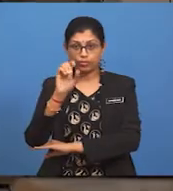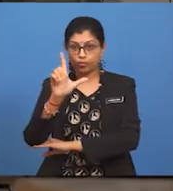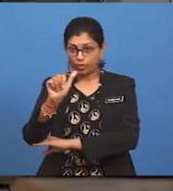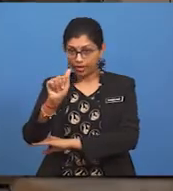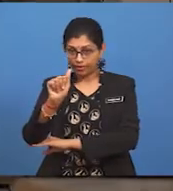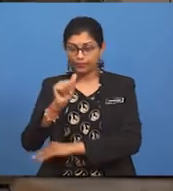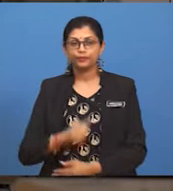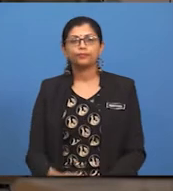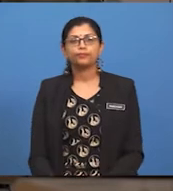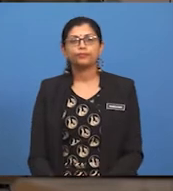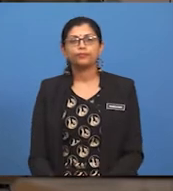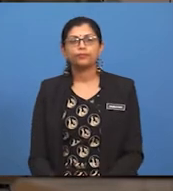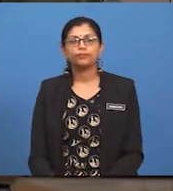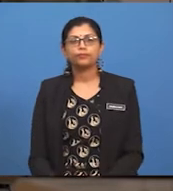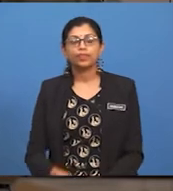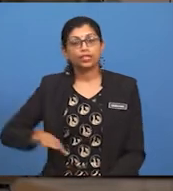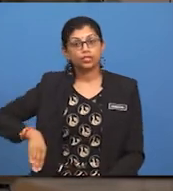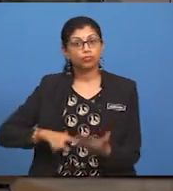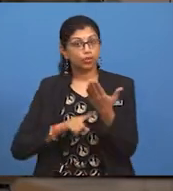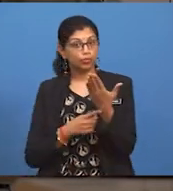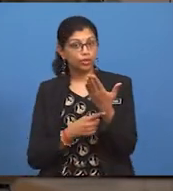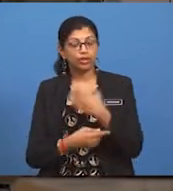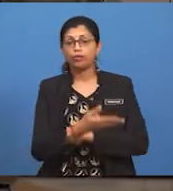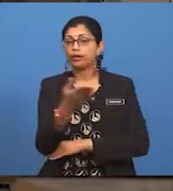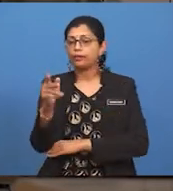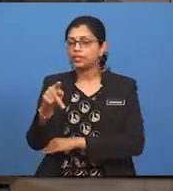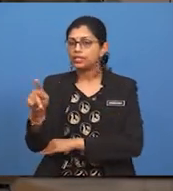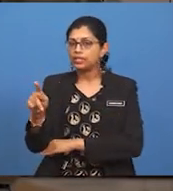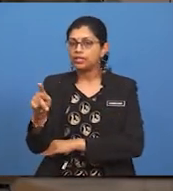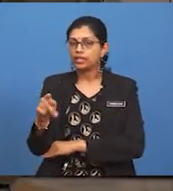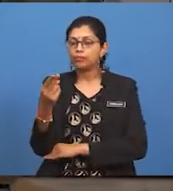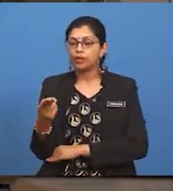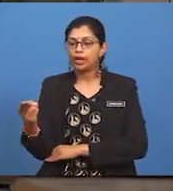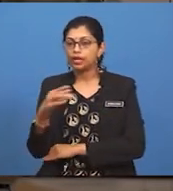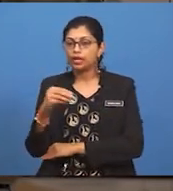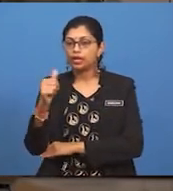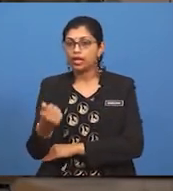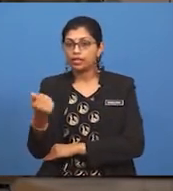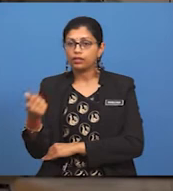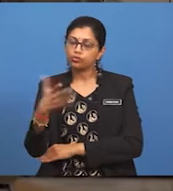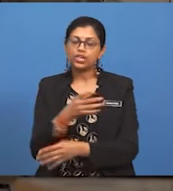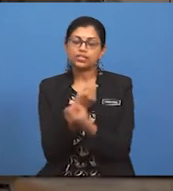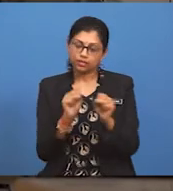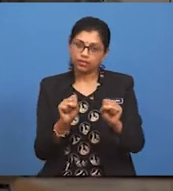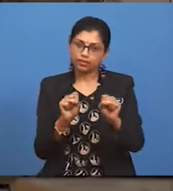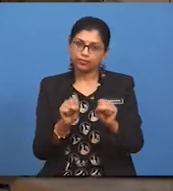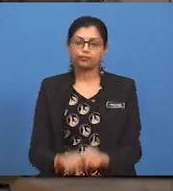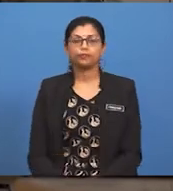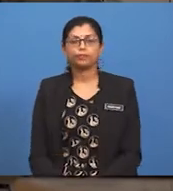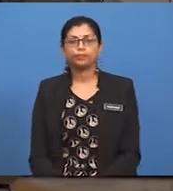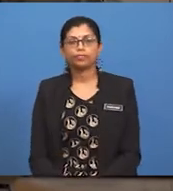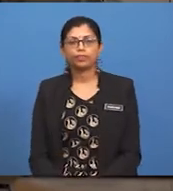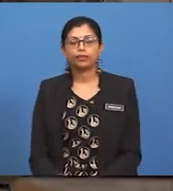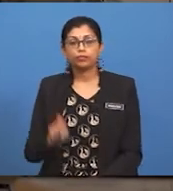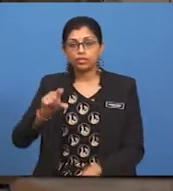memulakan, pelajar perlu pastikan semua peralatan dan bahan mendrap pola telah disediakan. Pastikan gunakan